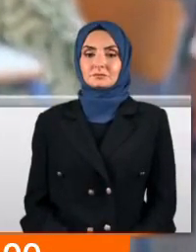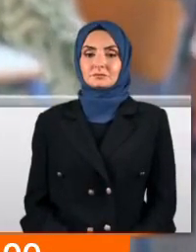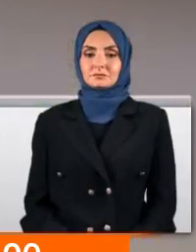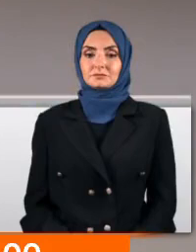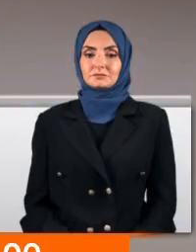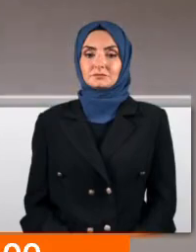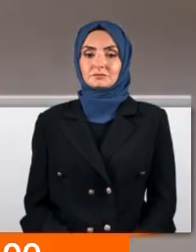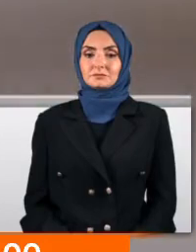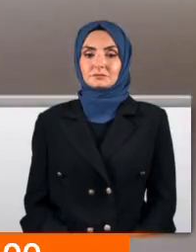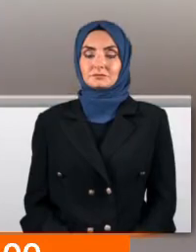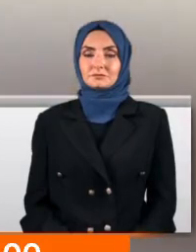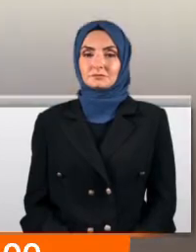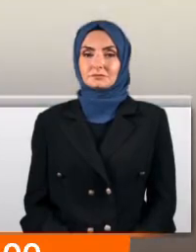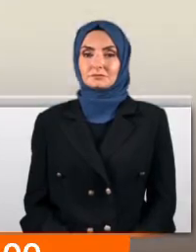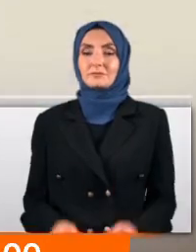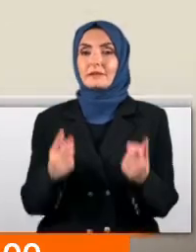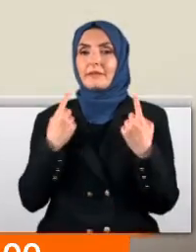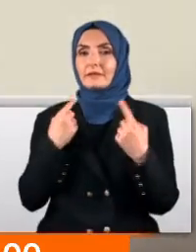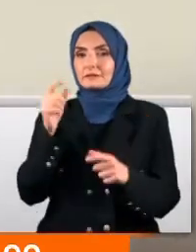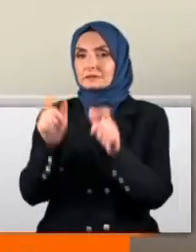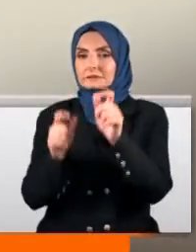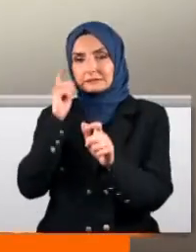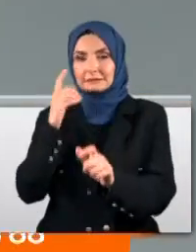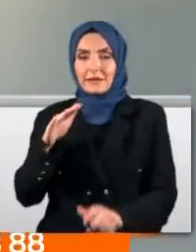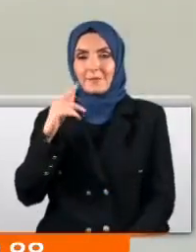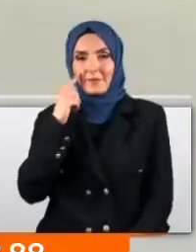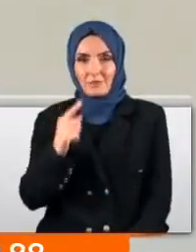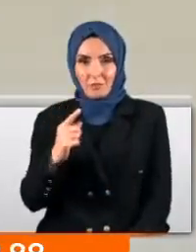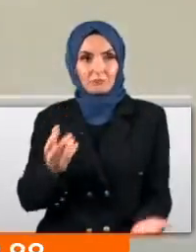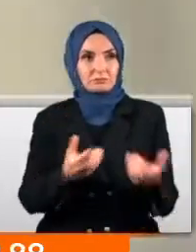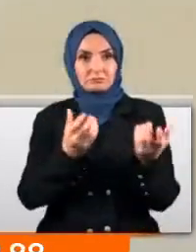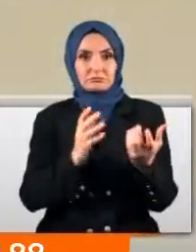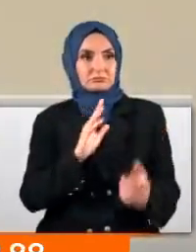yesterday. İşler yetkililerin tahmininden kötü ilerledi.